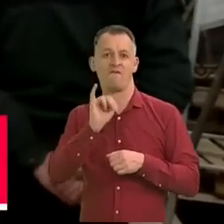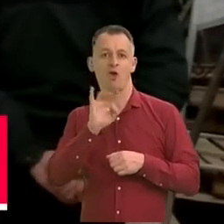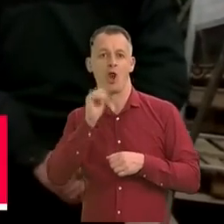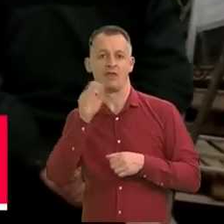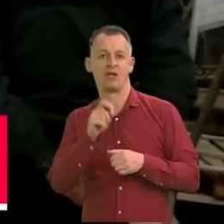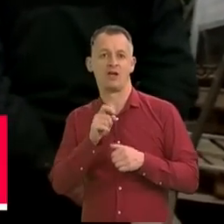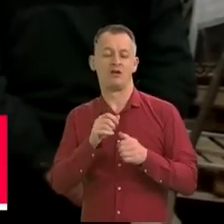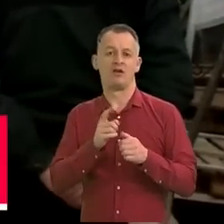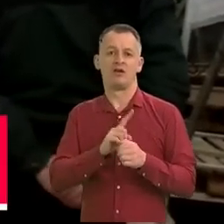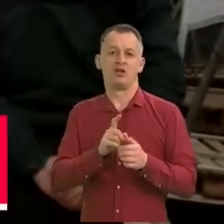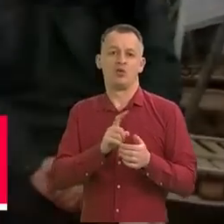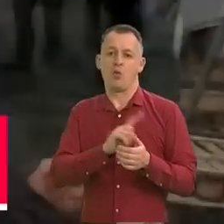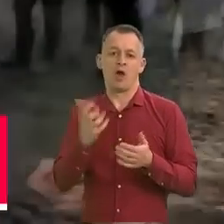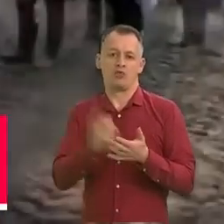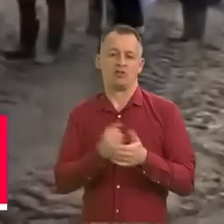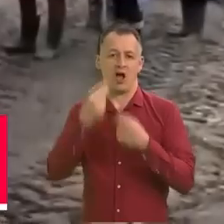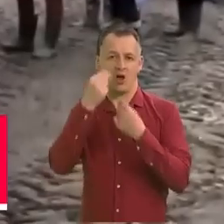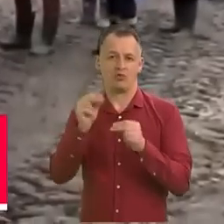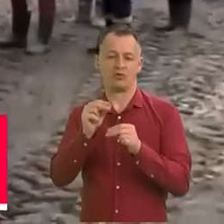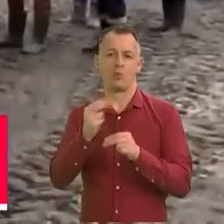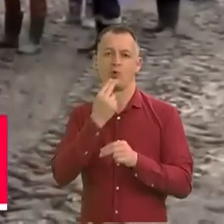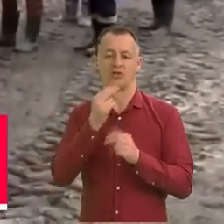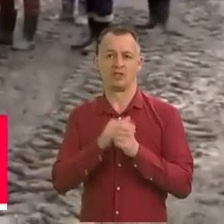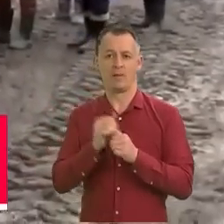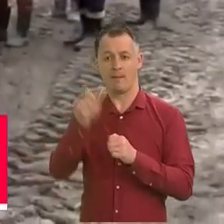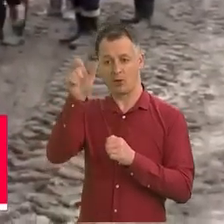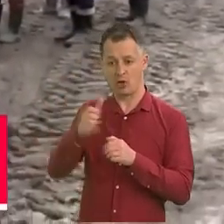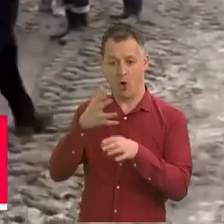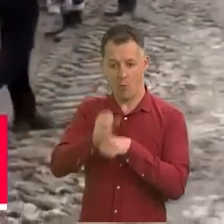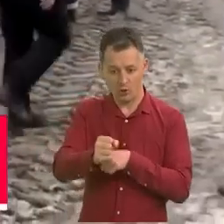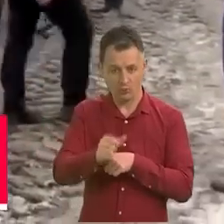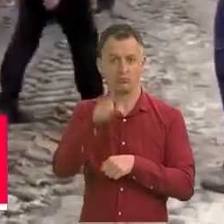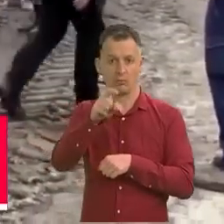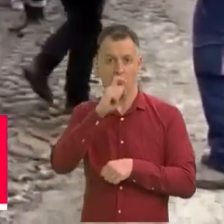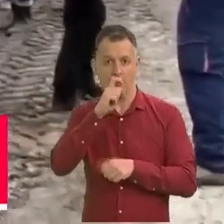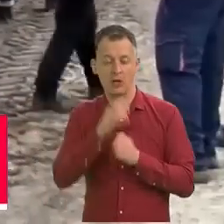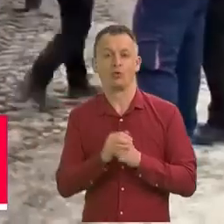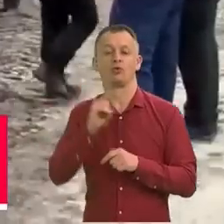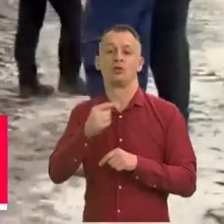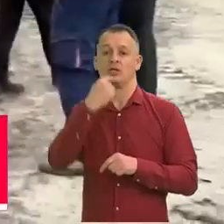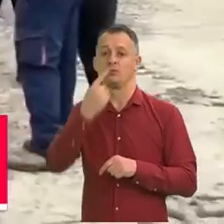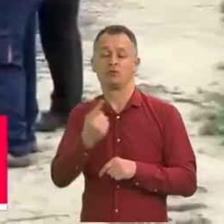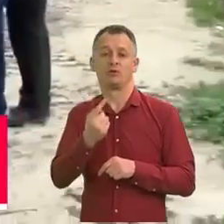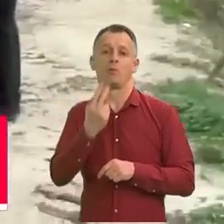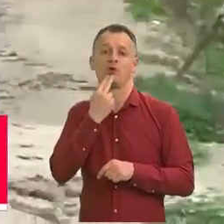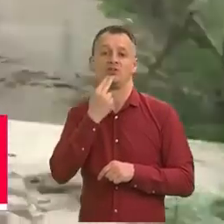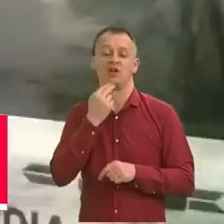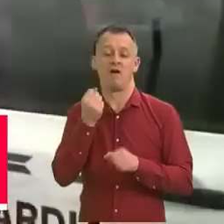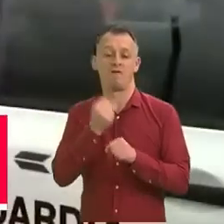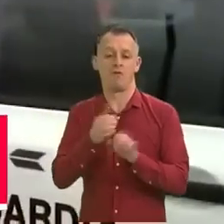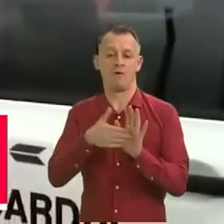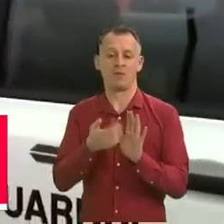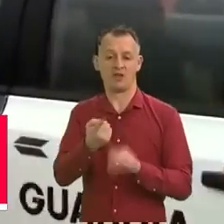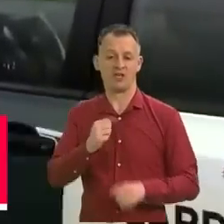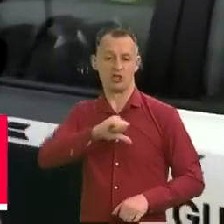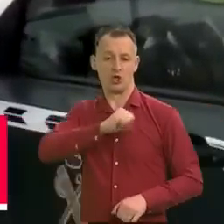temea pentru viața ei, n-a mai apucat însă. Omul l-a ucis-o, iar în fața anchetatorilor a spus că a recurs la un asemenea gest din gelozie.